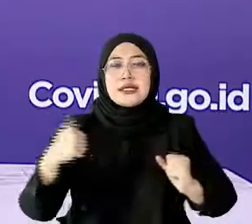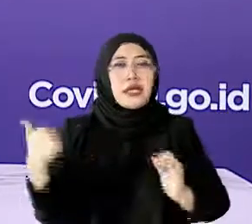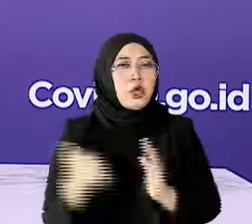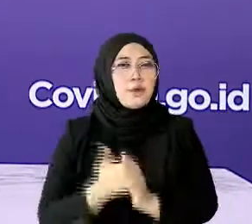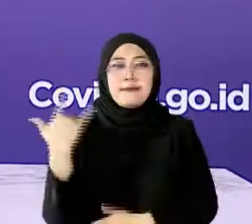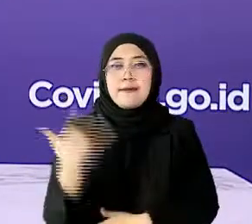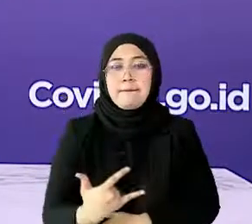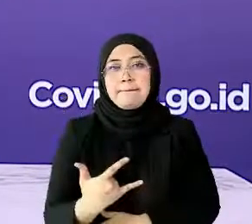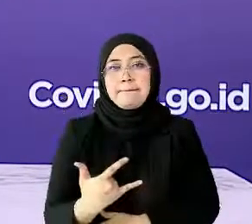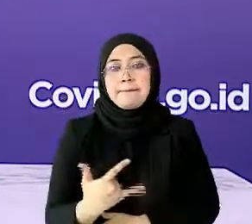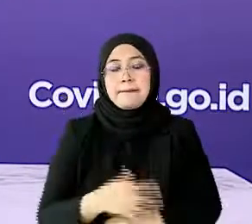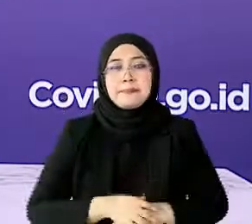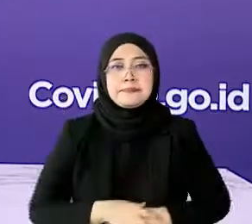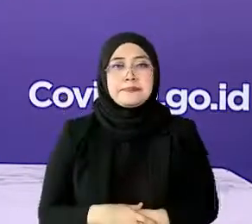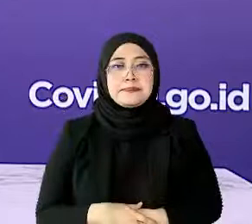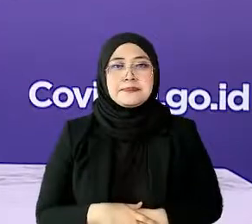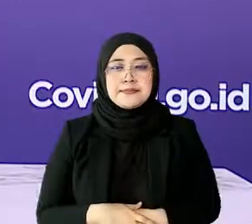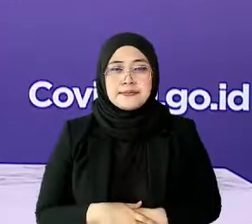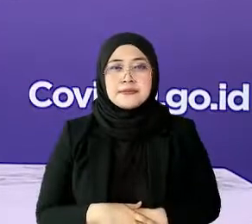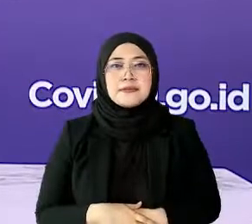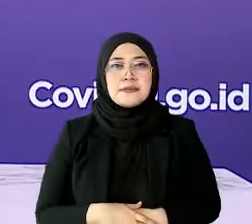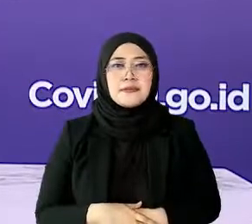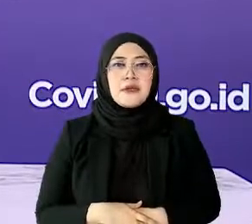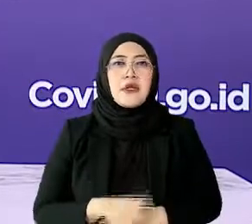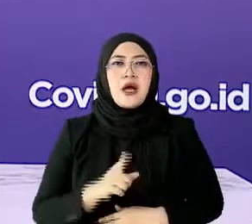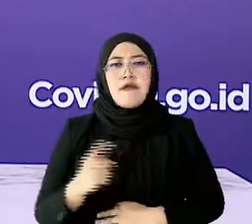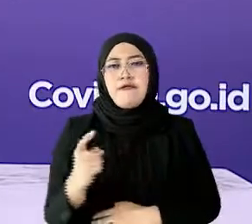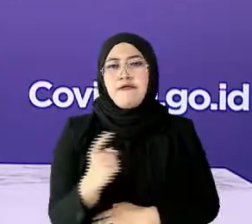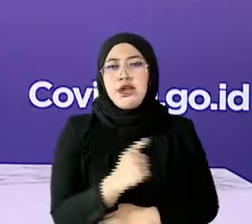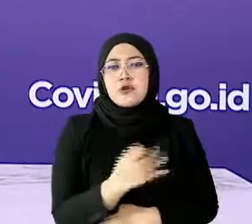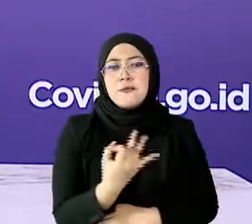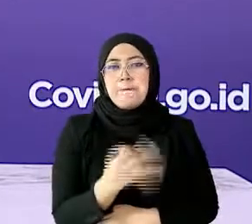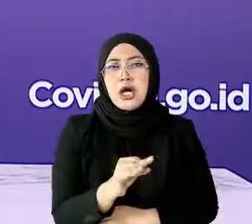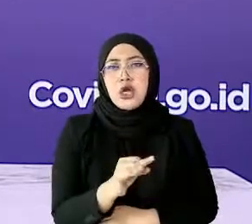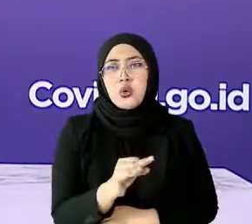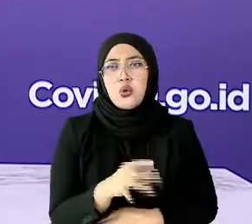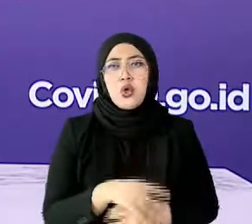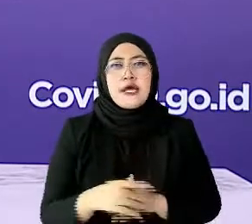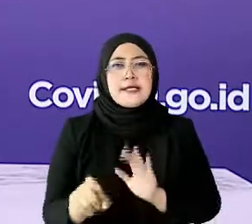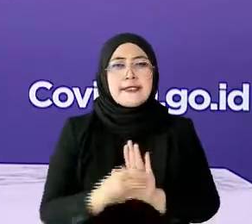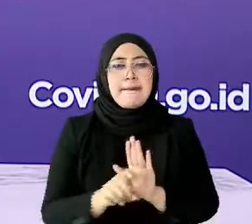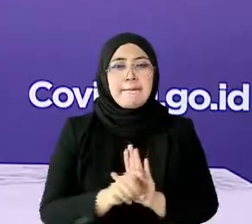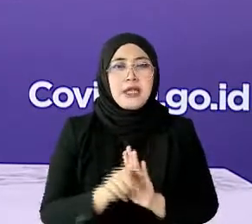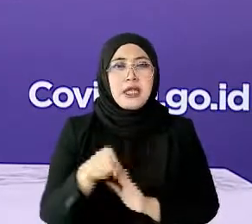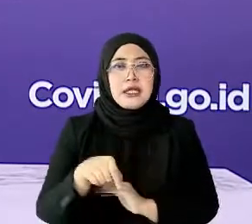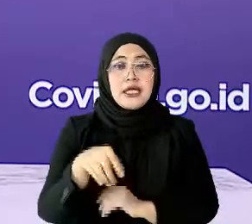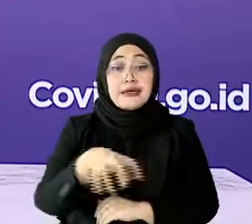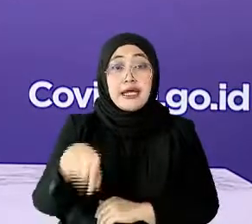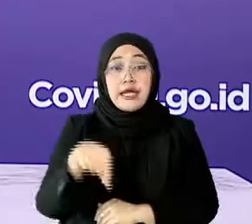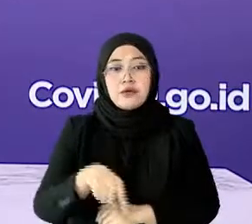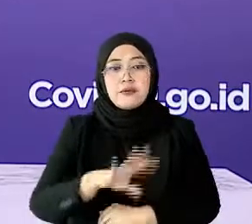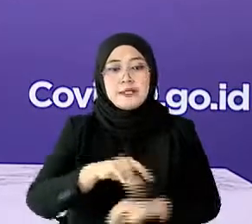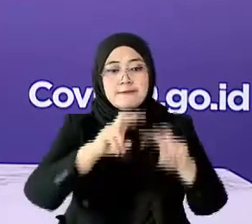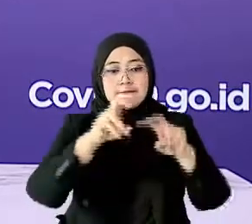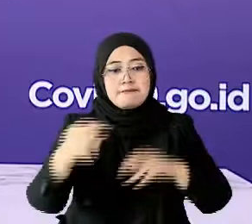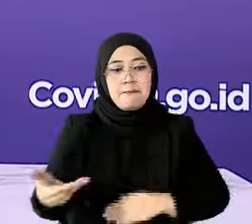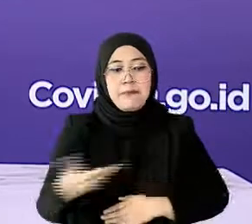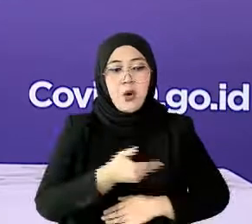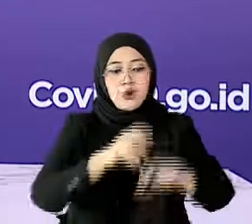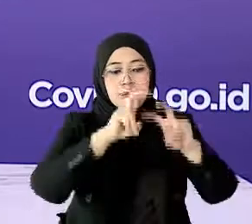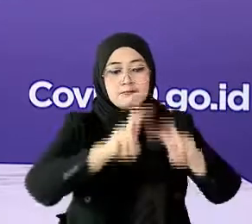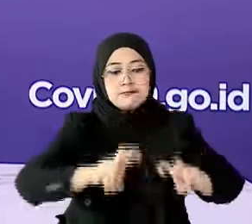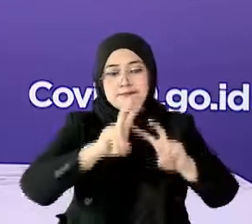ketat terkait dengan perkembangan varian sampel dari daerah tersebut sedang diteliti